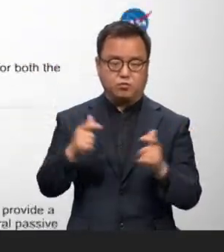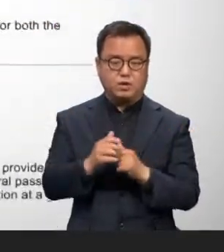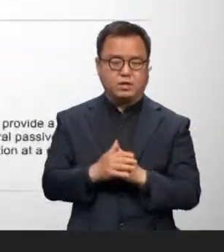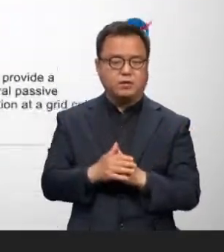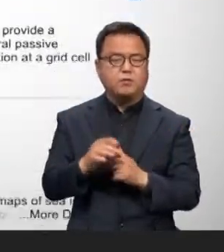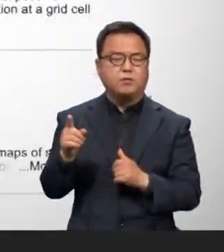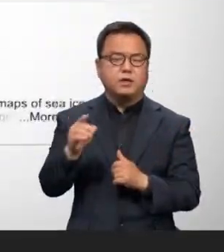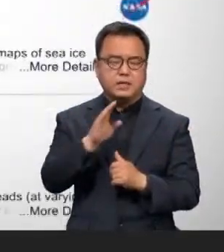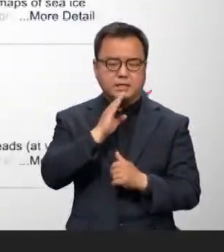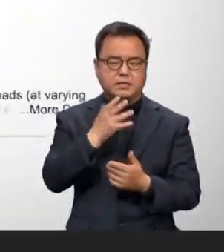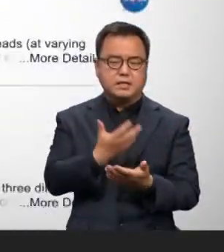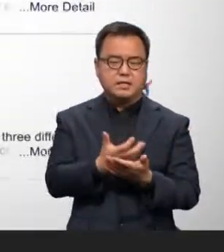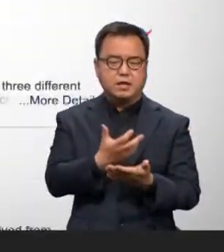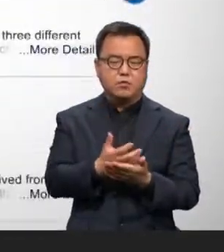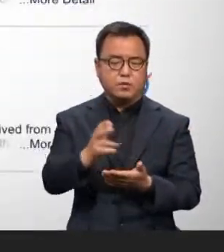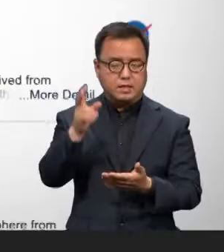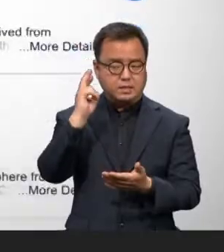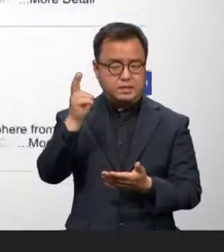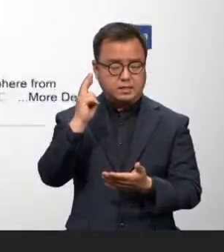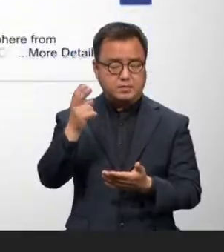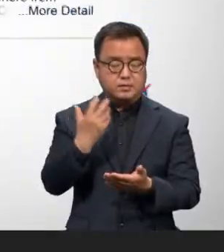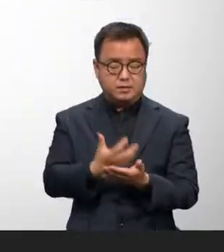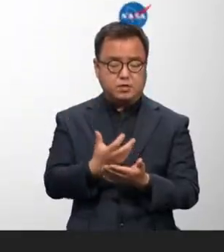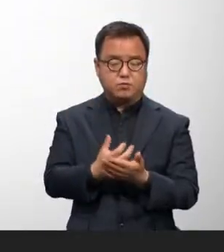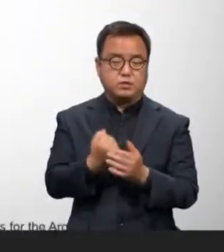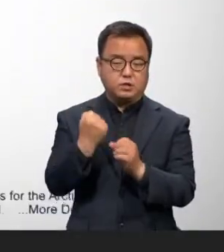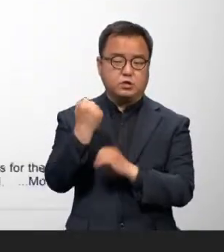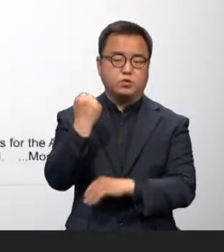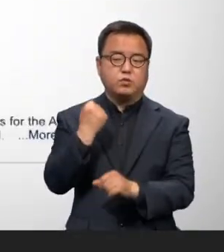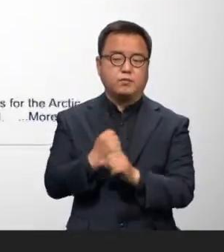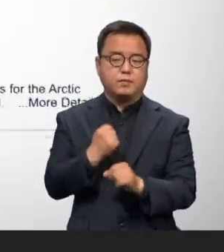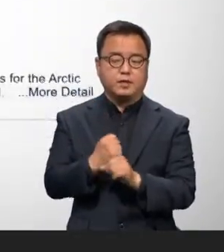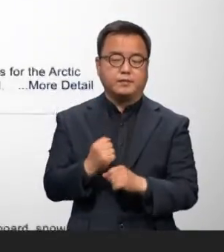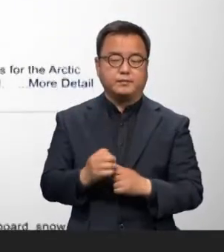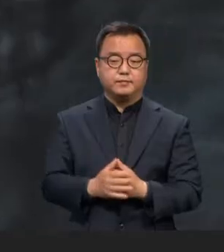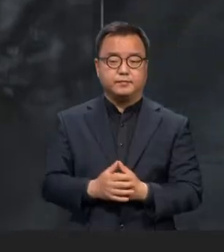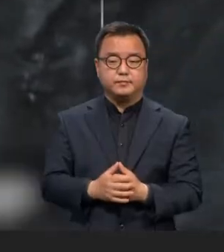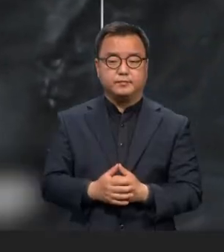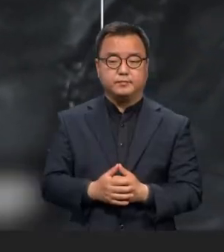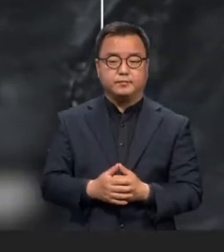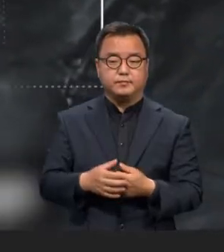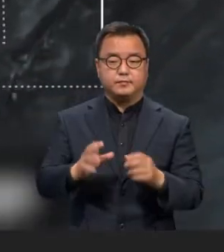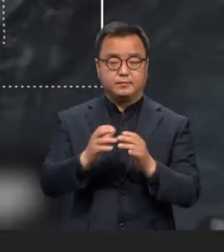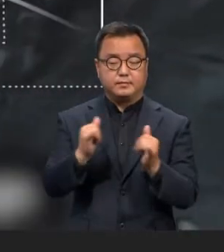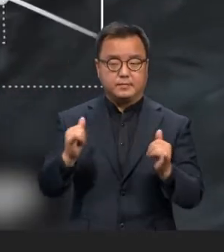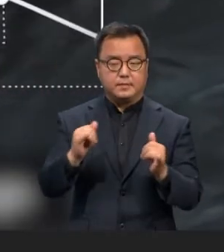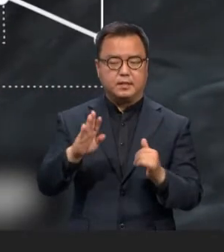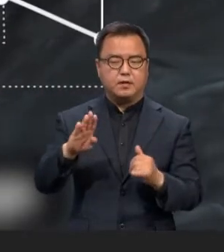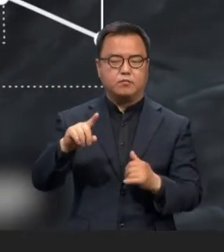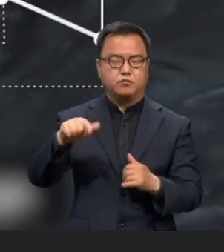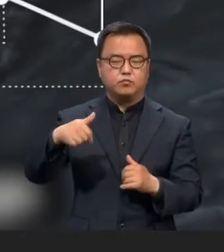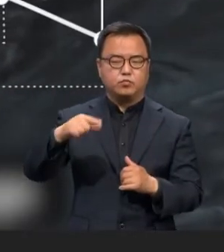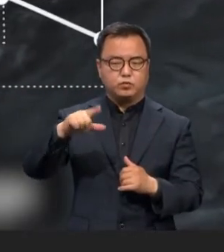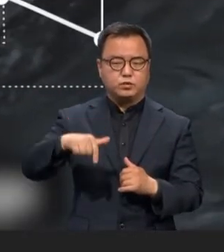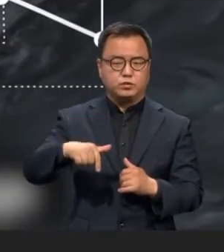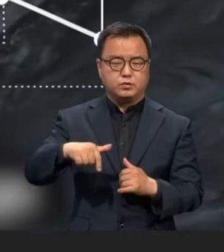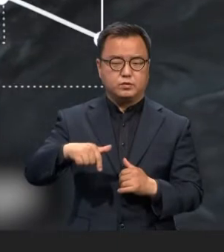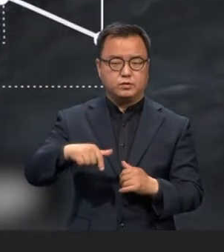측정기관들의 실제 데이터와 예측 자료를 기반으로 만들어졌습니다. 인류가 북극 해빙 두께를 처음